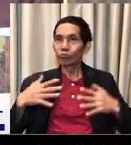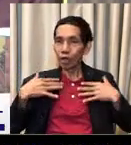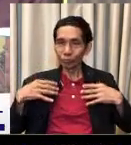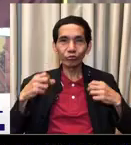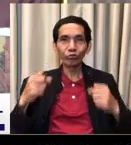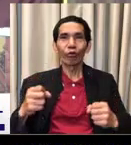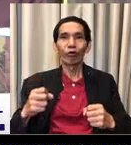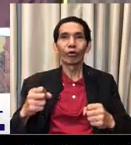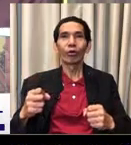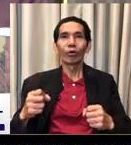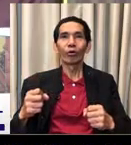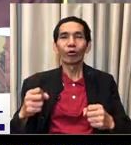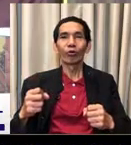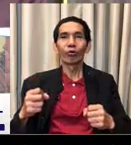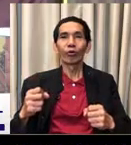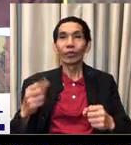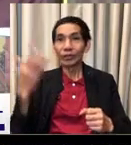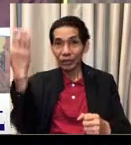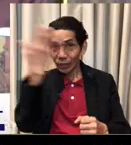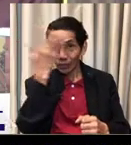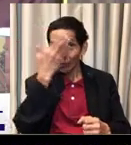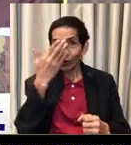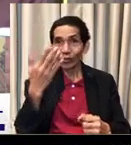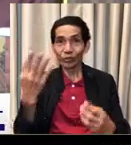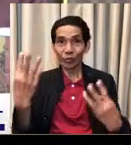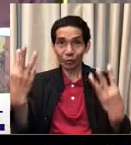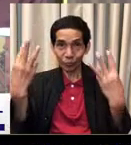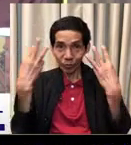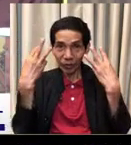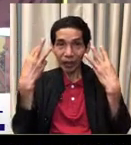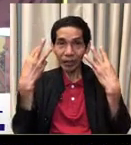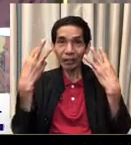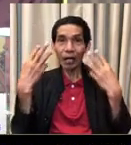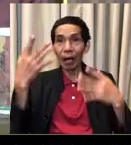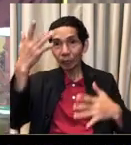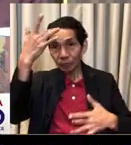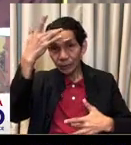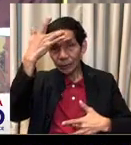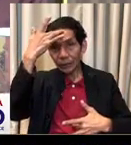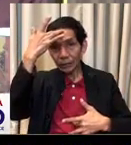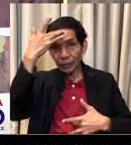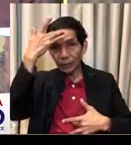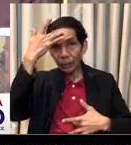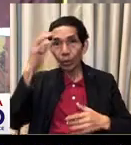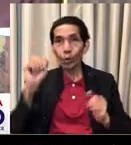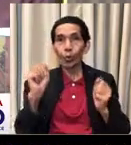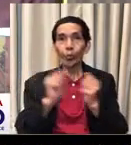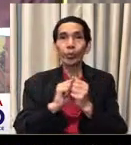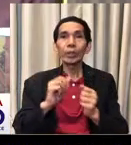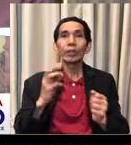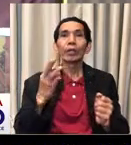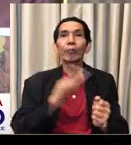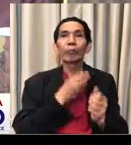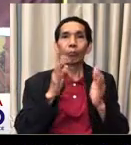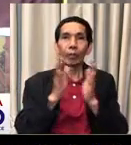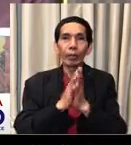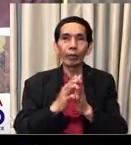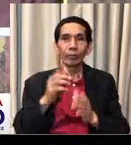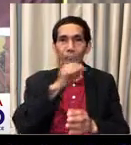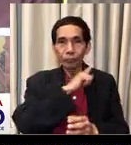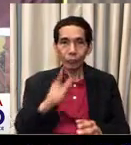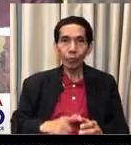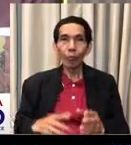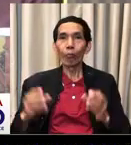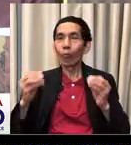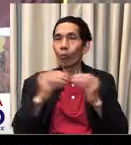kayo sa mga nanonood na may karamdaman. Dalangin namin na sana Panginoon Diyos, hagkan